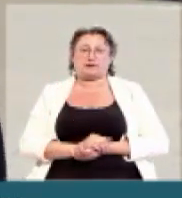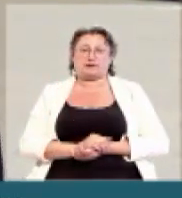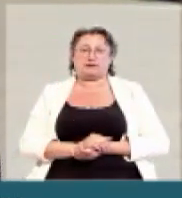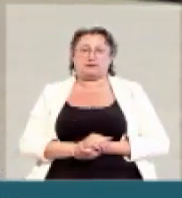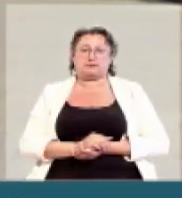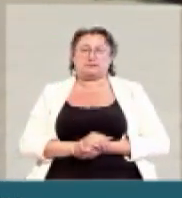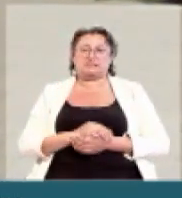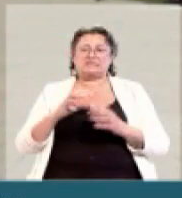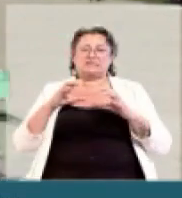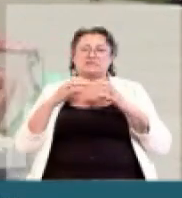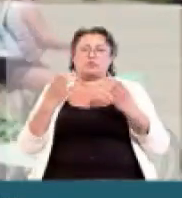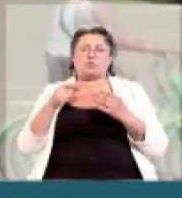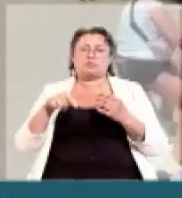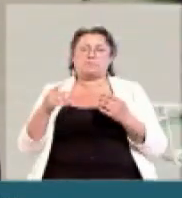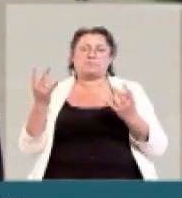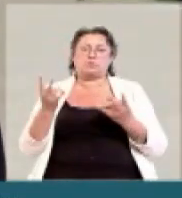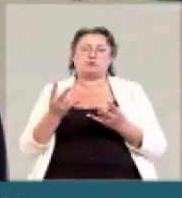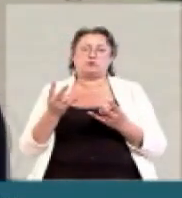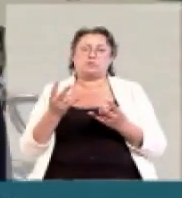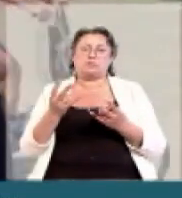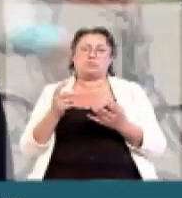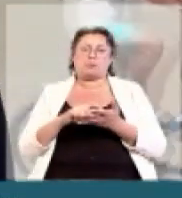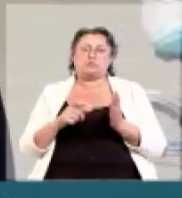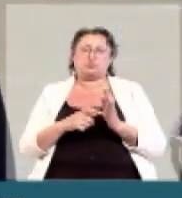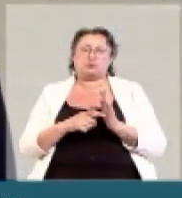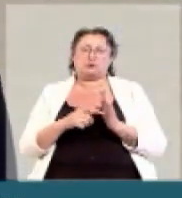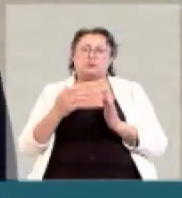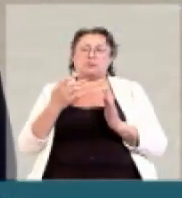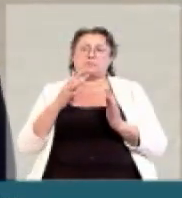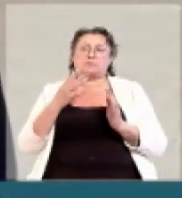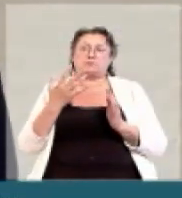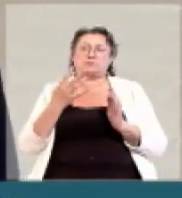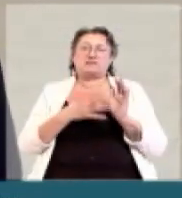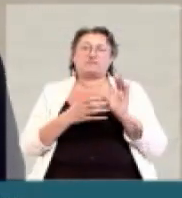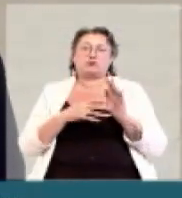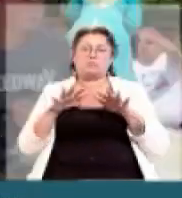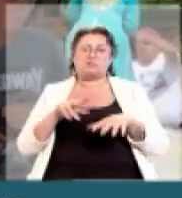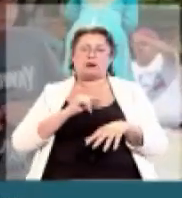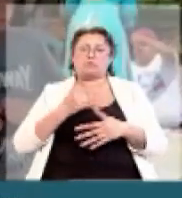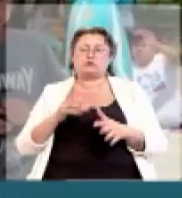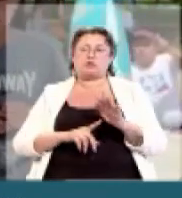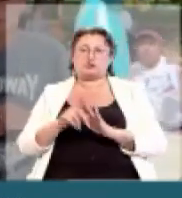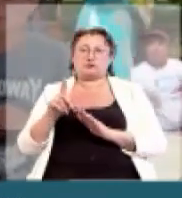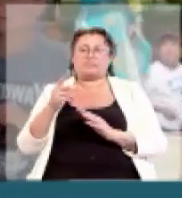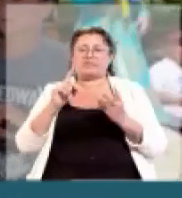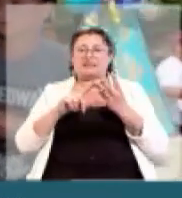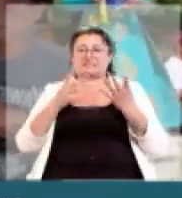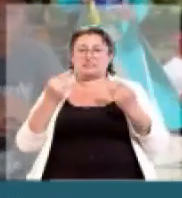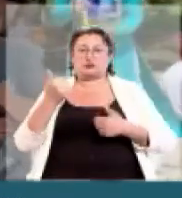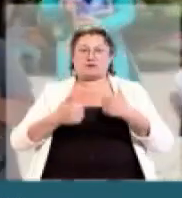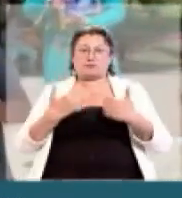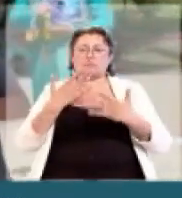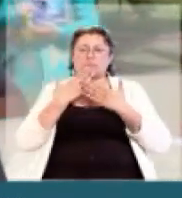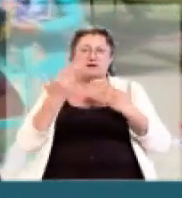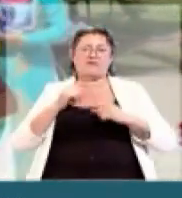По стадиону планируется размещение около 900 мест. Работы уже начаты. В третий день соревнований прошли